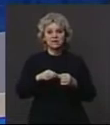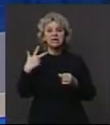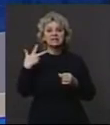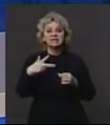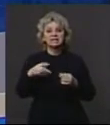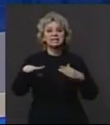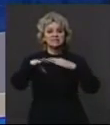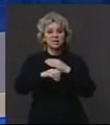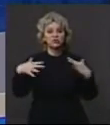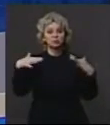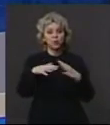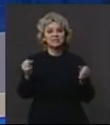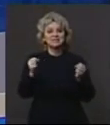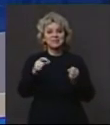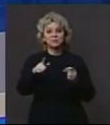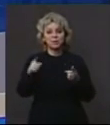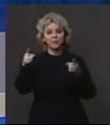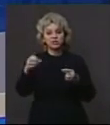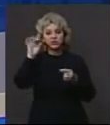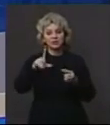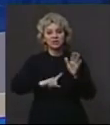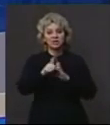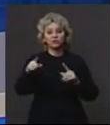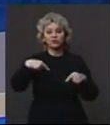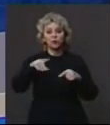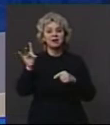Третий заключительный сбор в зимней паузе чемпионата начал